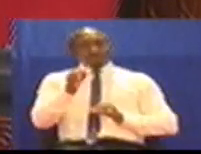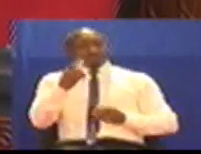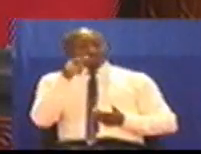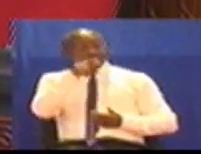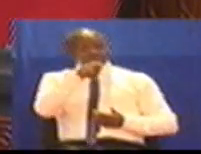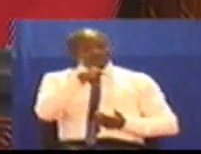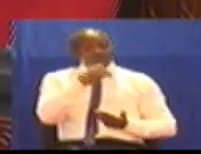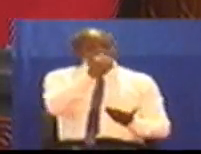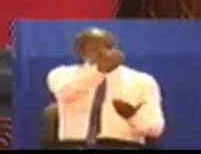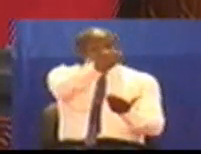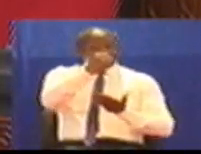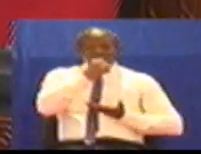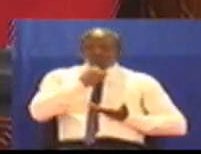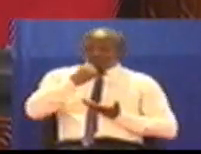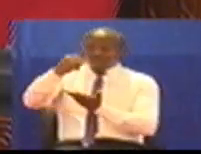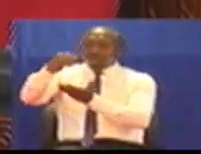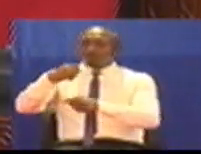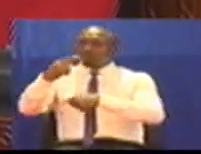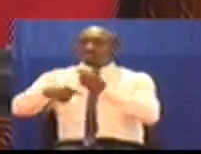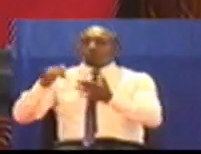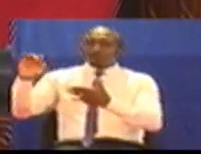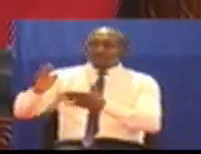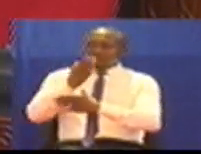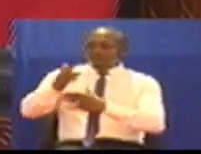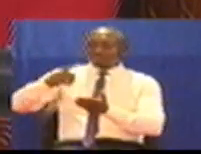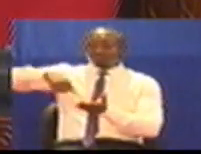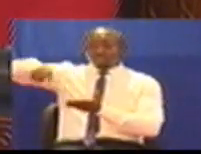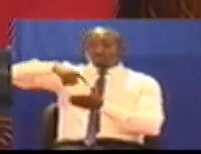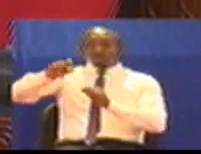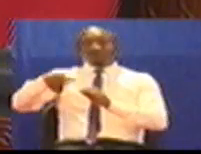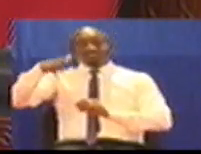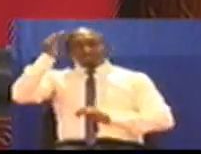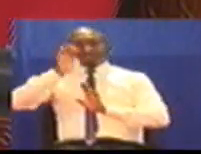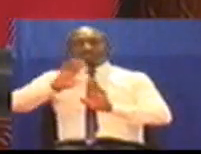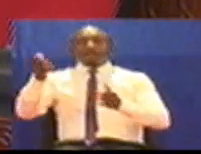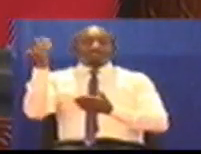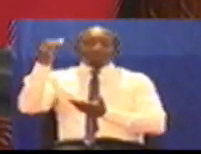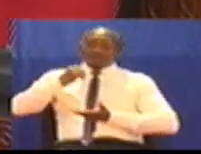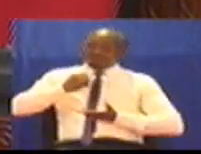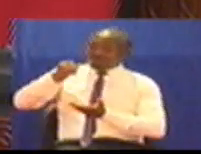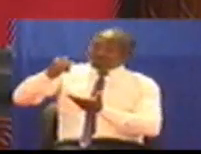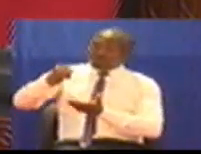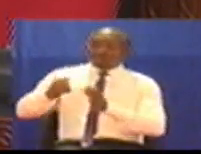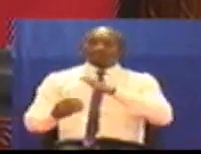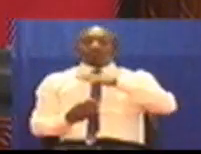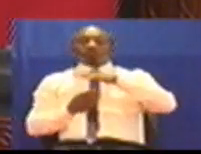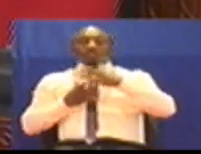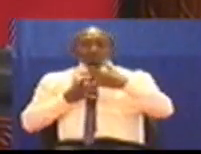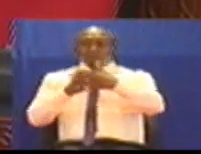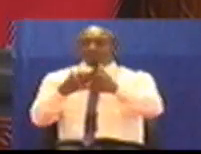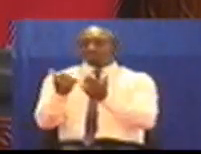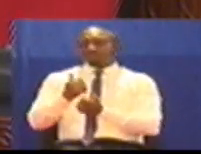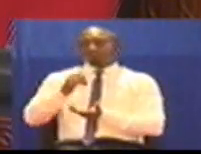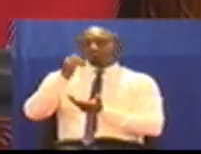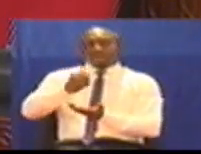hizi zielekeze kwenye kukarabati katika zile zahanati ambazo tayari serikali ilishapeleka pesa lakini zimesimama kwa ajili ya